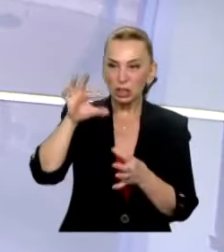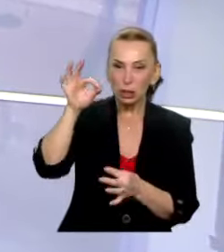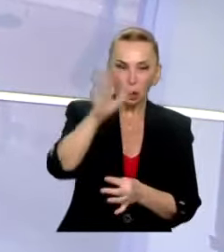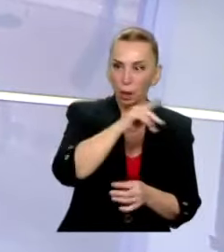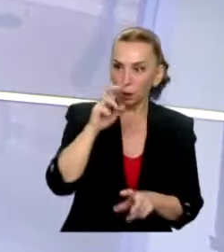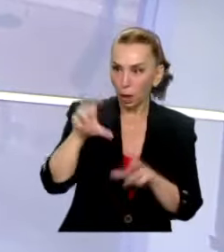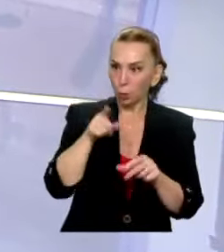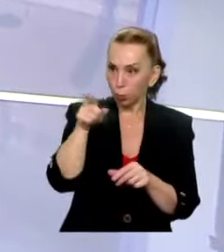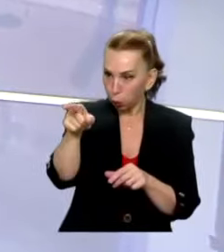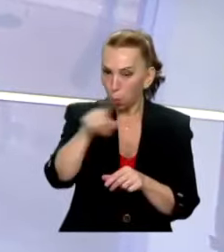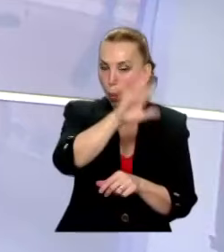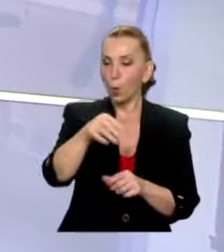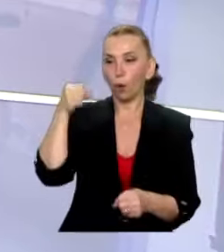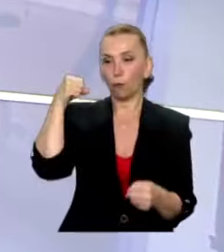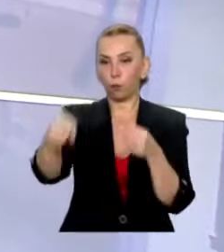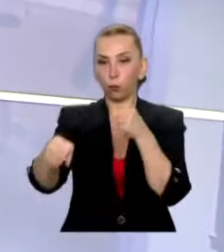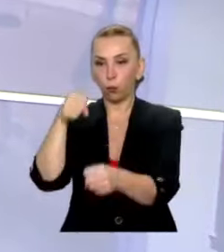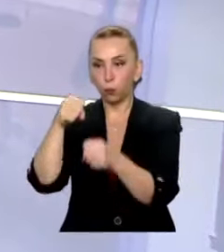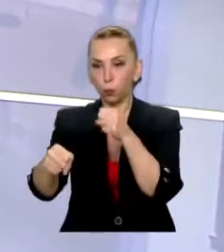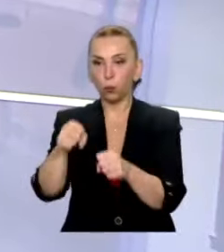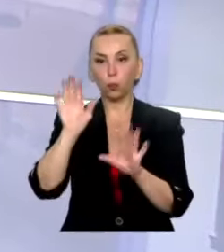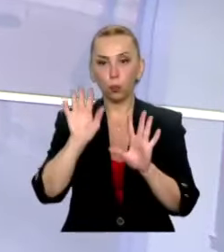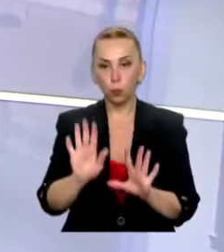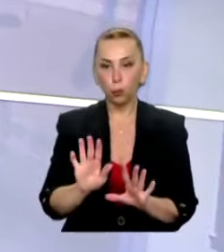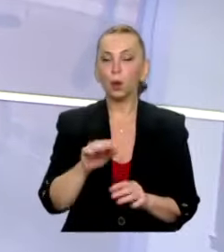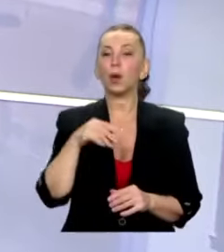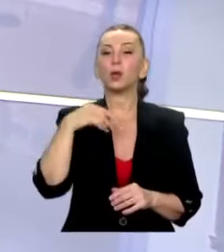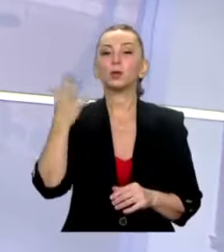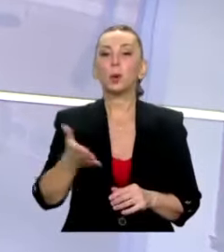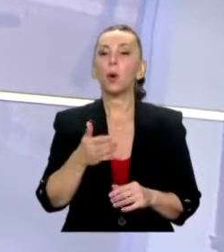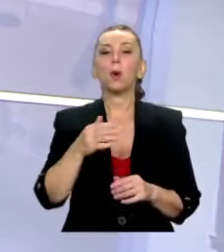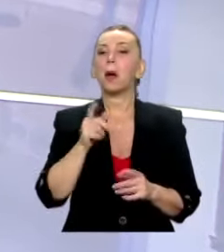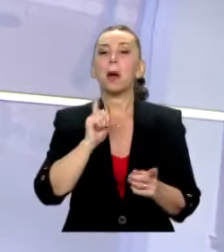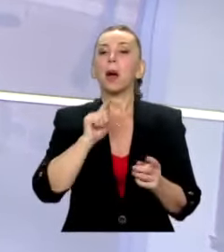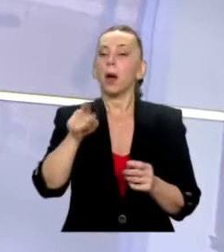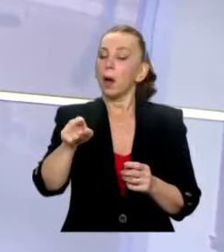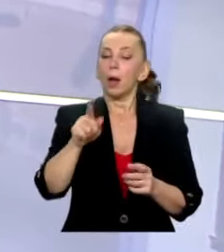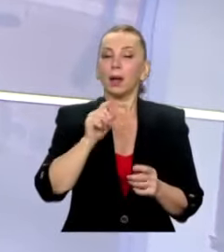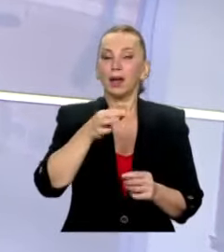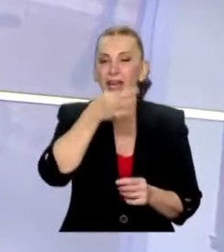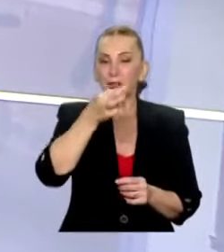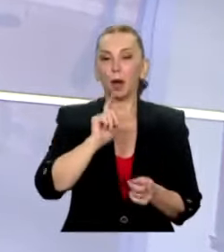etmeye kalktı. Öfkeli kalabalığın elinden güçlükle kurtarılan o kişi mahkeme tarafından da tutuklandı.